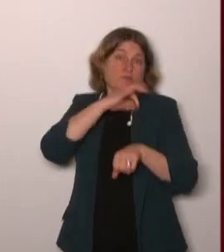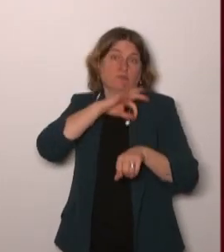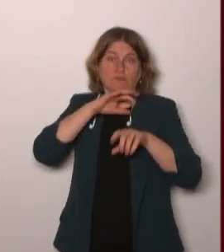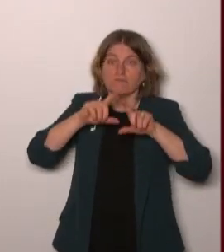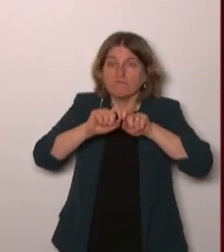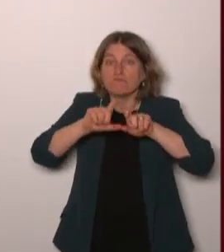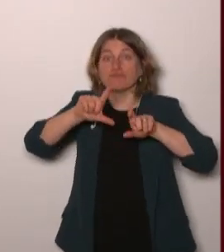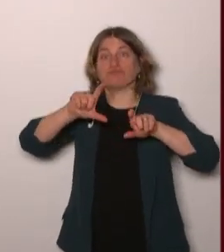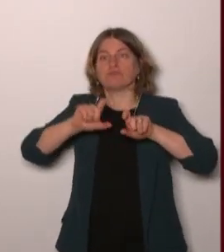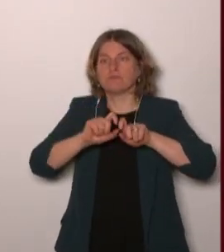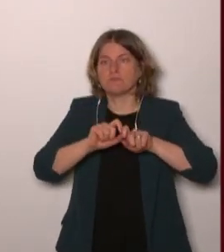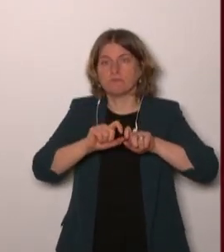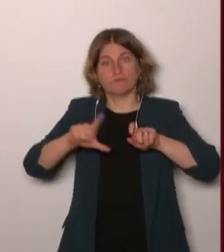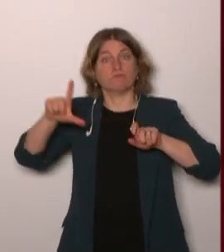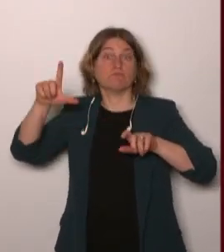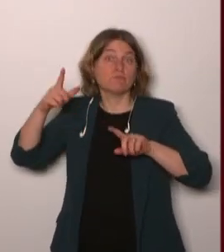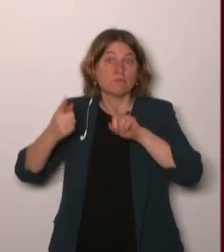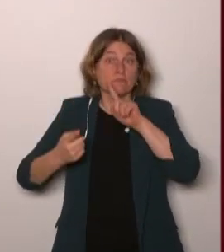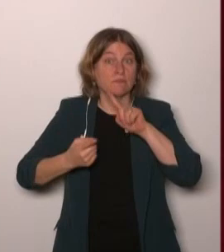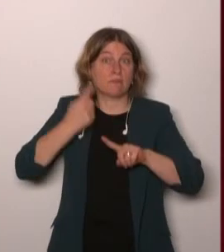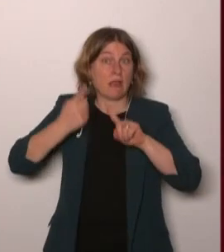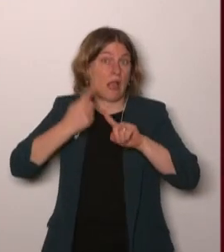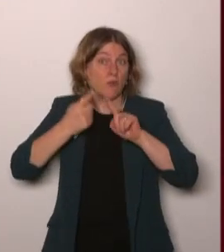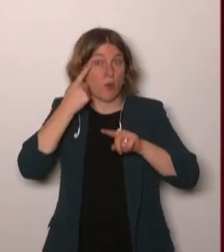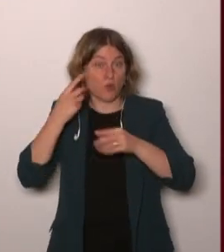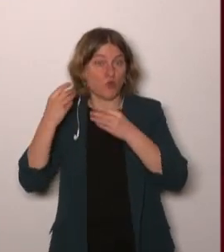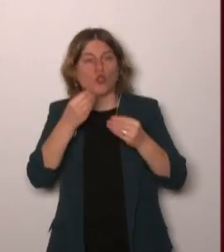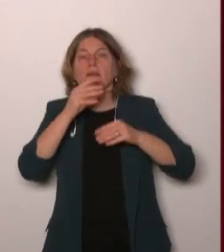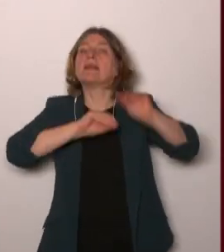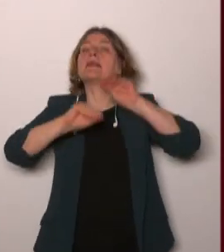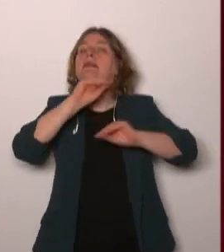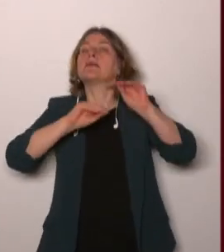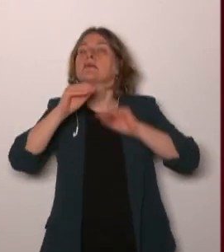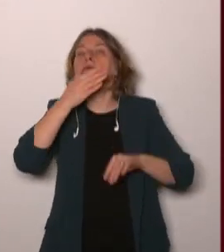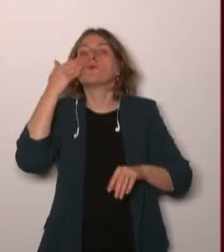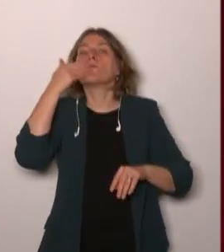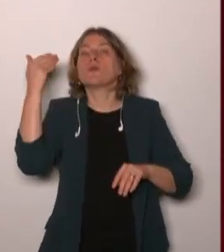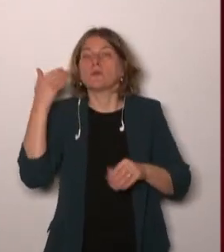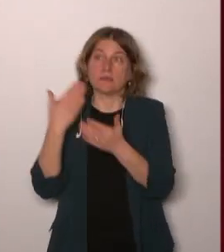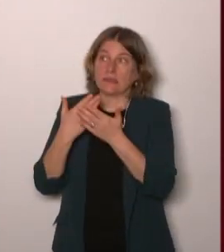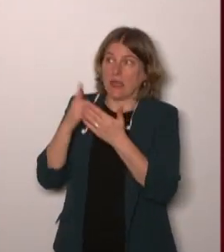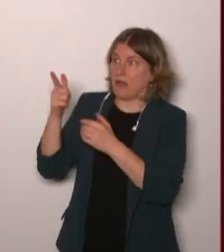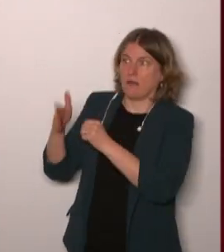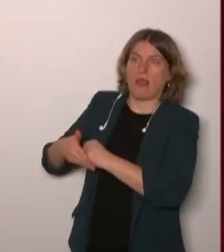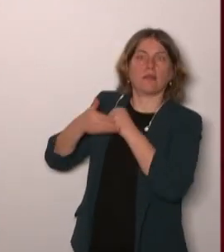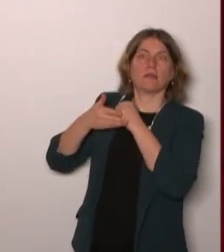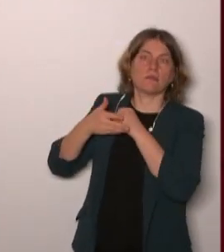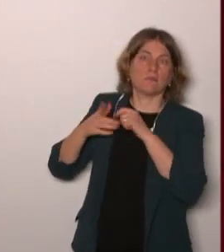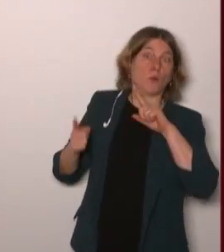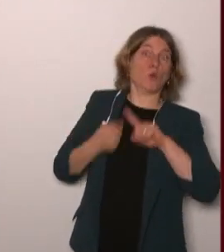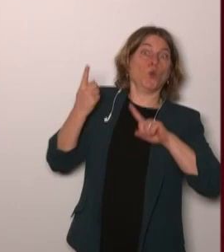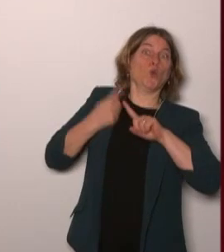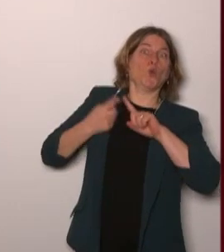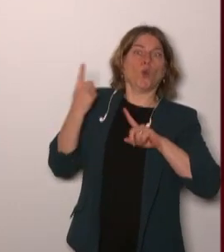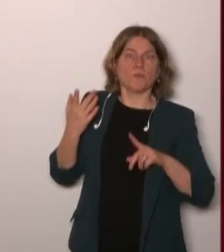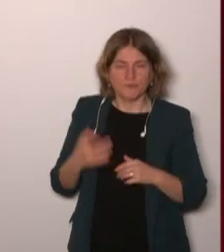crois pour l'optimisation des traitements cette aide est indispensable et c'est vraiment notre rôle